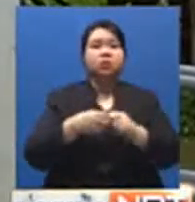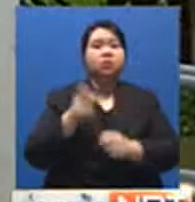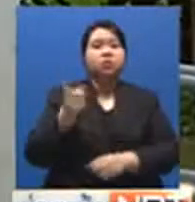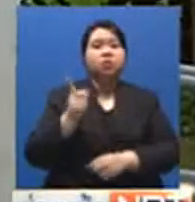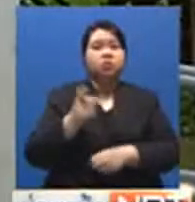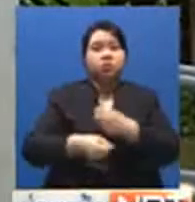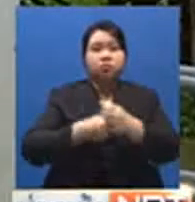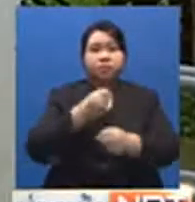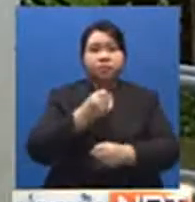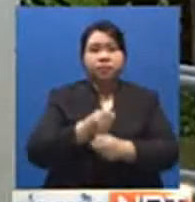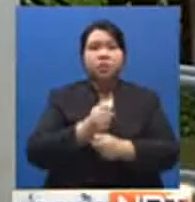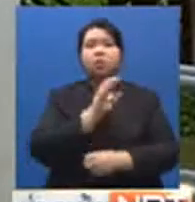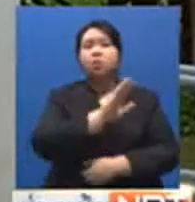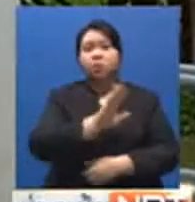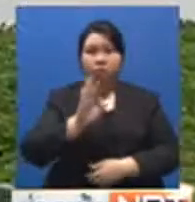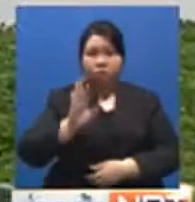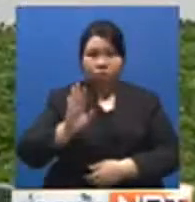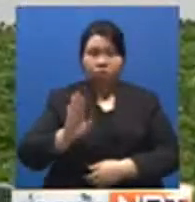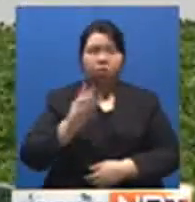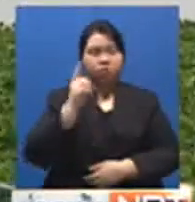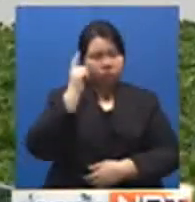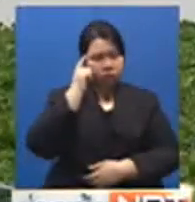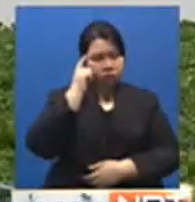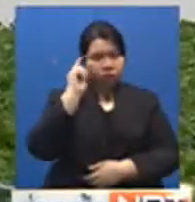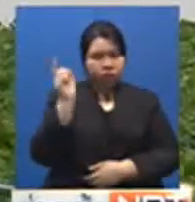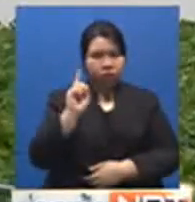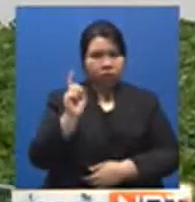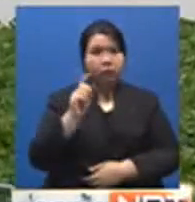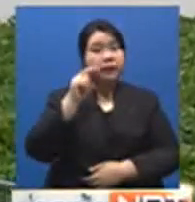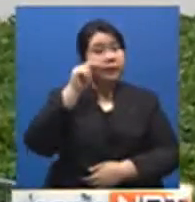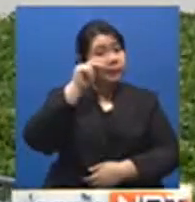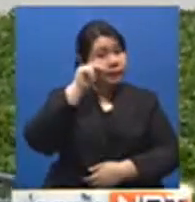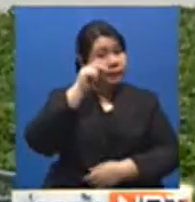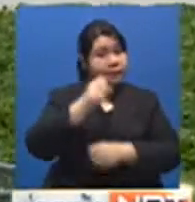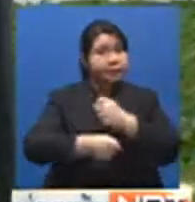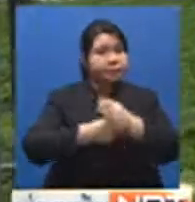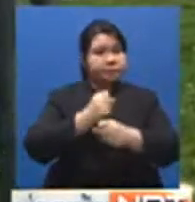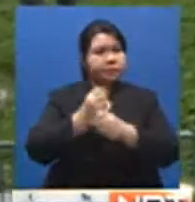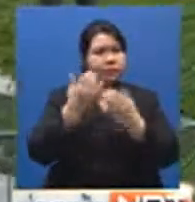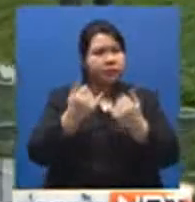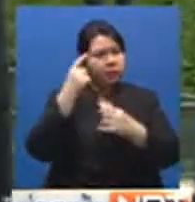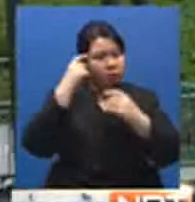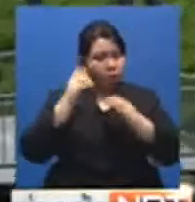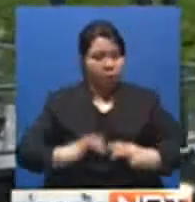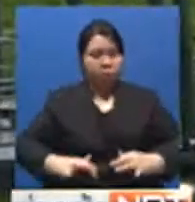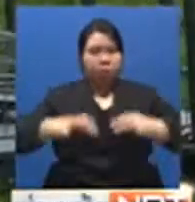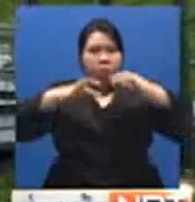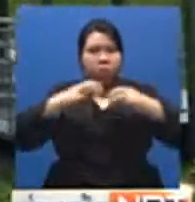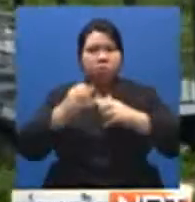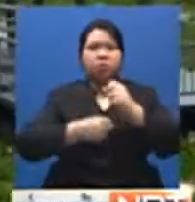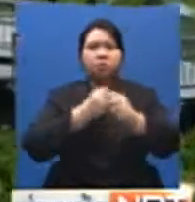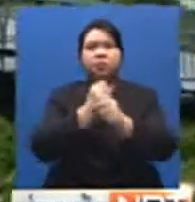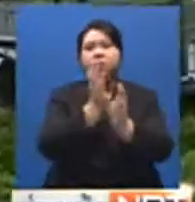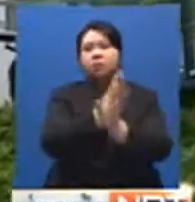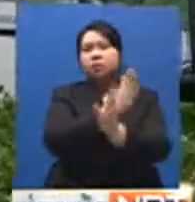ทุกปีอยู่แล้วในพื้นที่นี้นะคะก็คาดการณ์ว่าน้ำปีนี้คงไม่ท่วมรุนแรงเหมือนกับปีที่ผ่านผ่าน